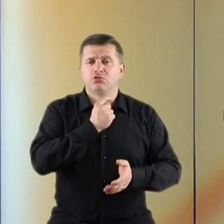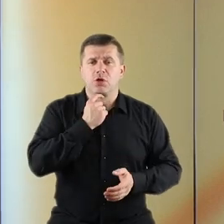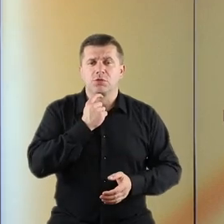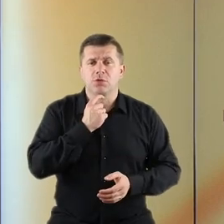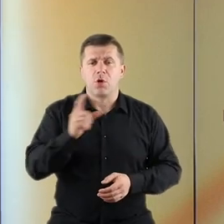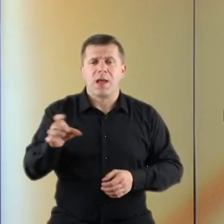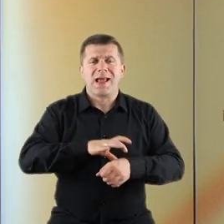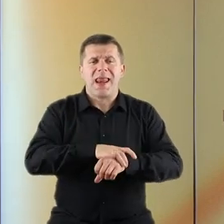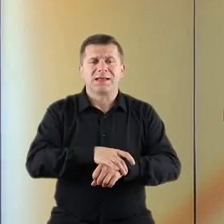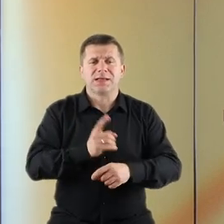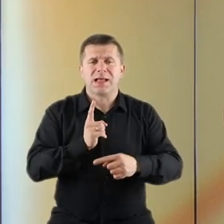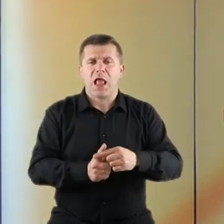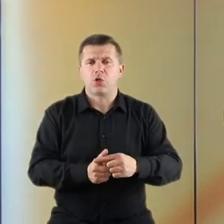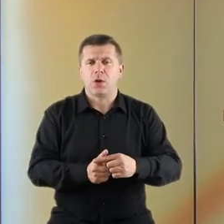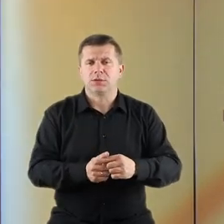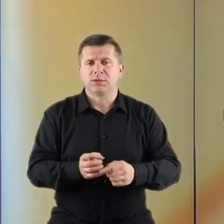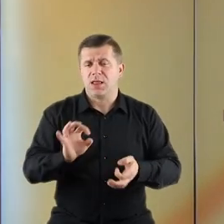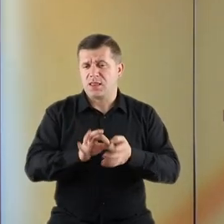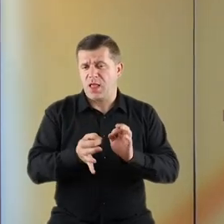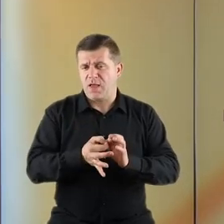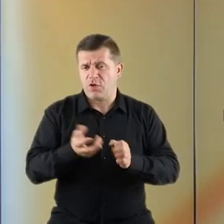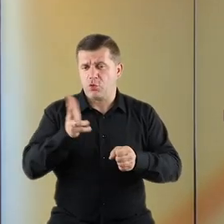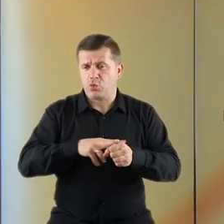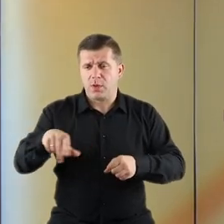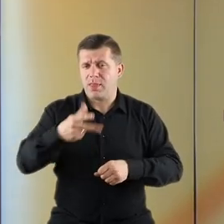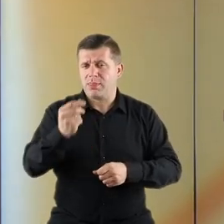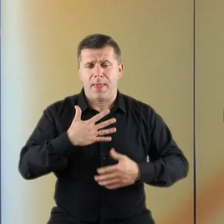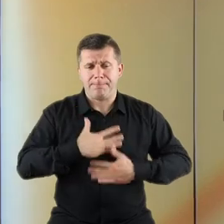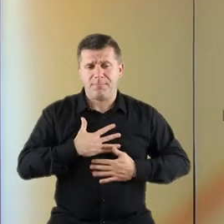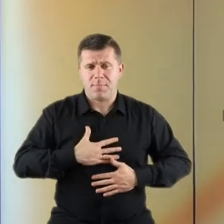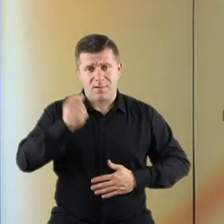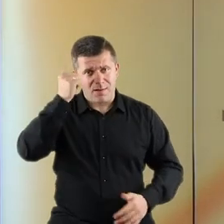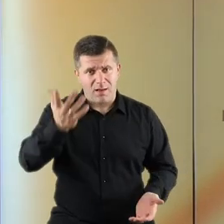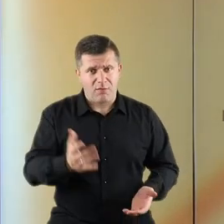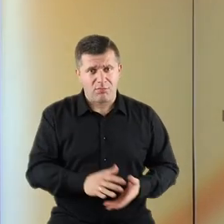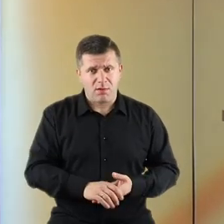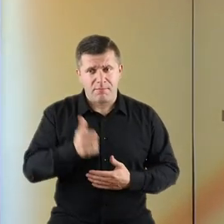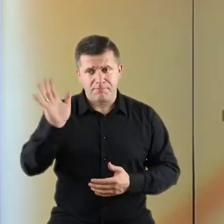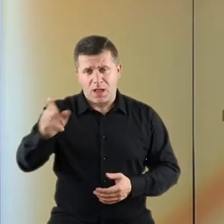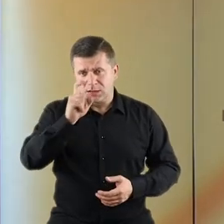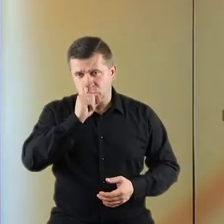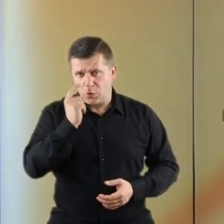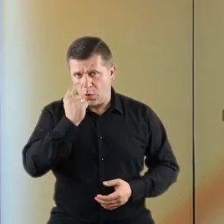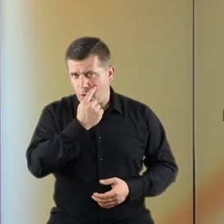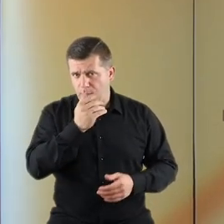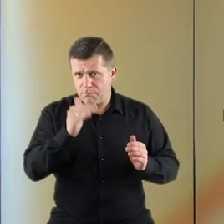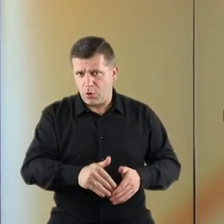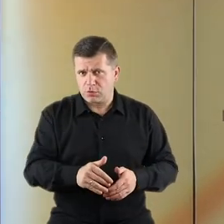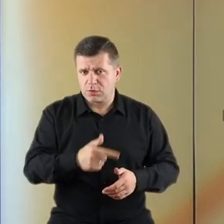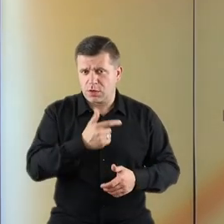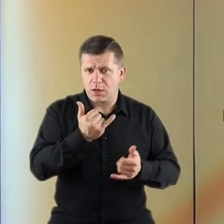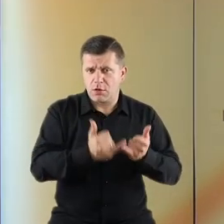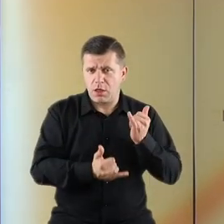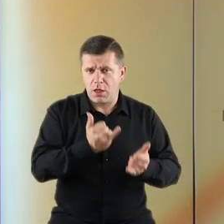greckokatolickiego wreszcie Nawet ci którzy nie boją się rano Jedni mają złe oczy mogą że tylko wtedy gdy się